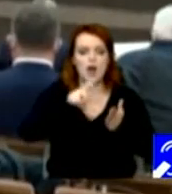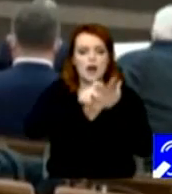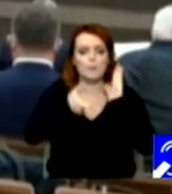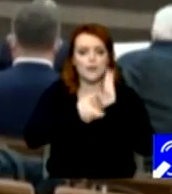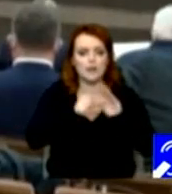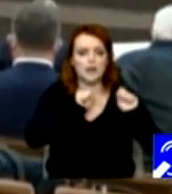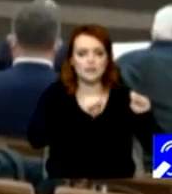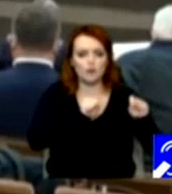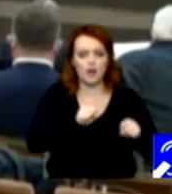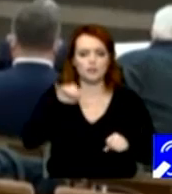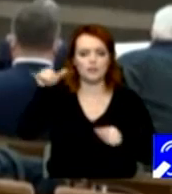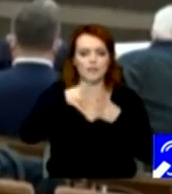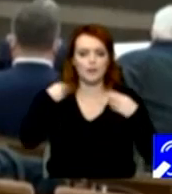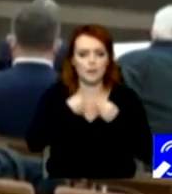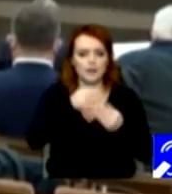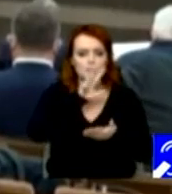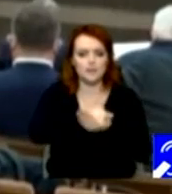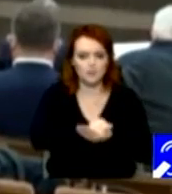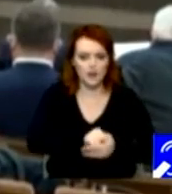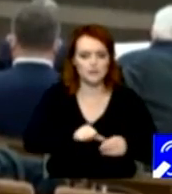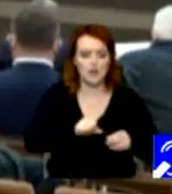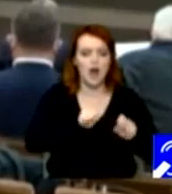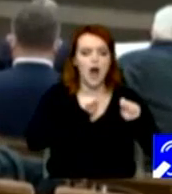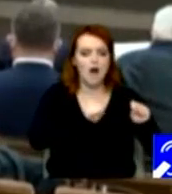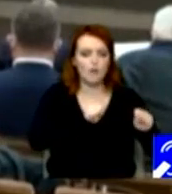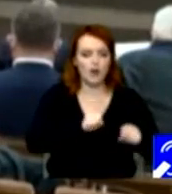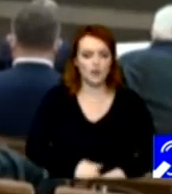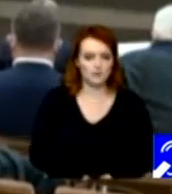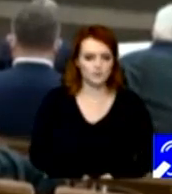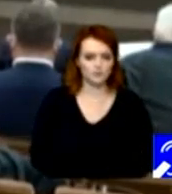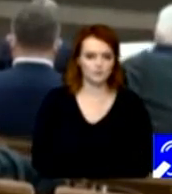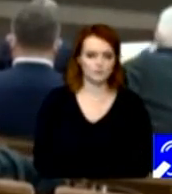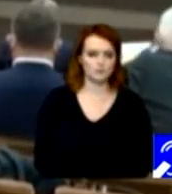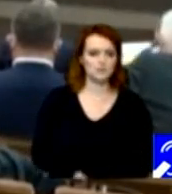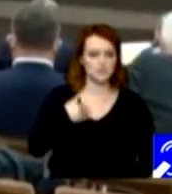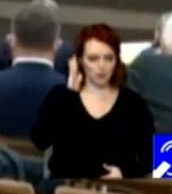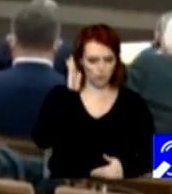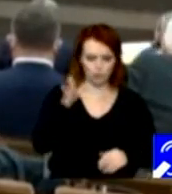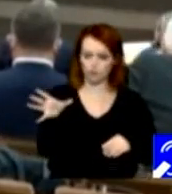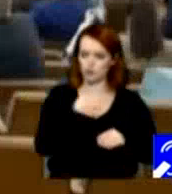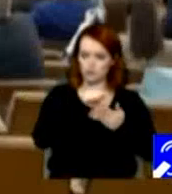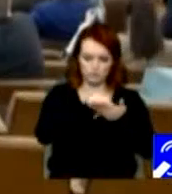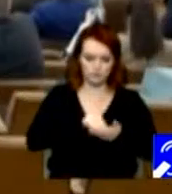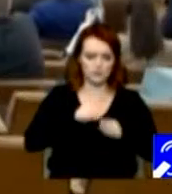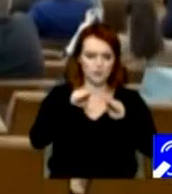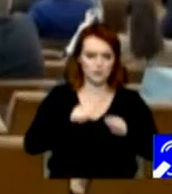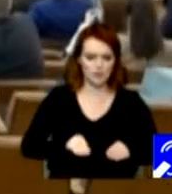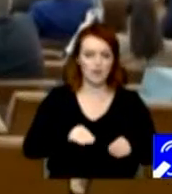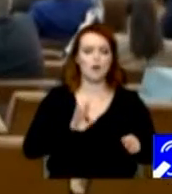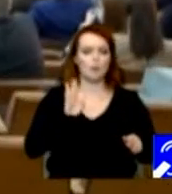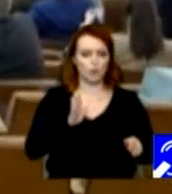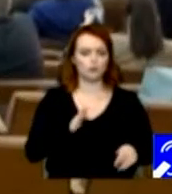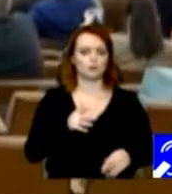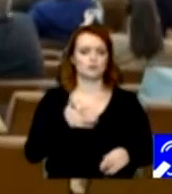privire la lege privind declararea averii și interiority legate de un alt viceprimar în scenă de